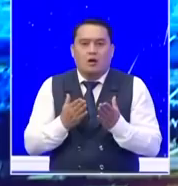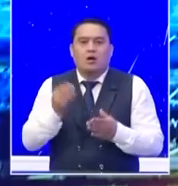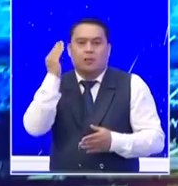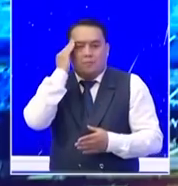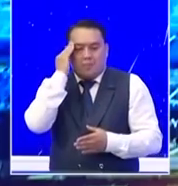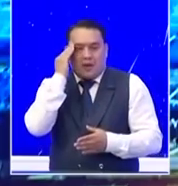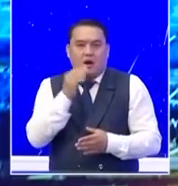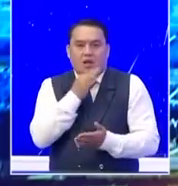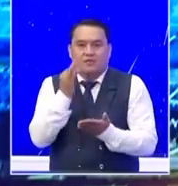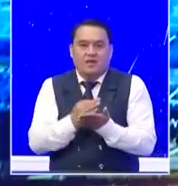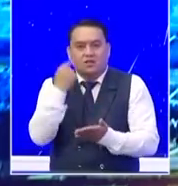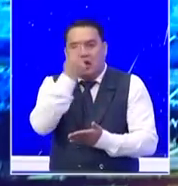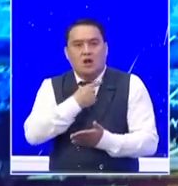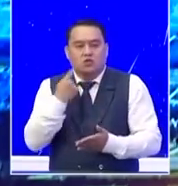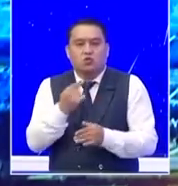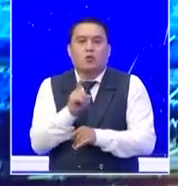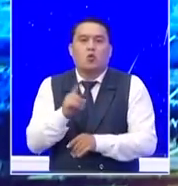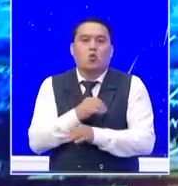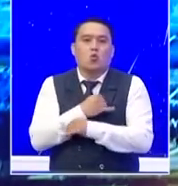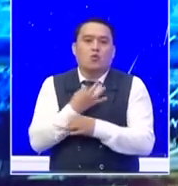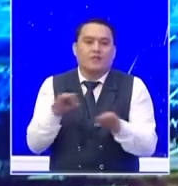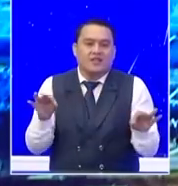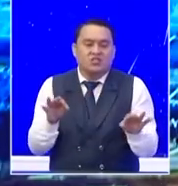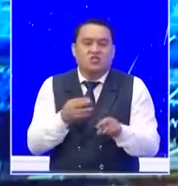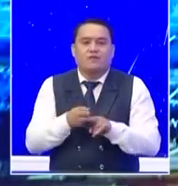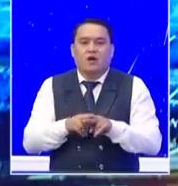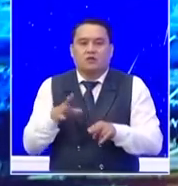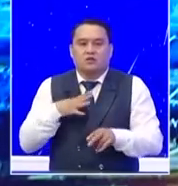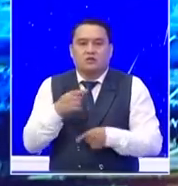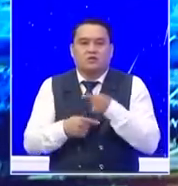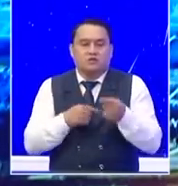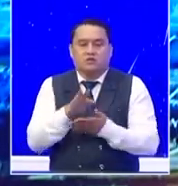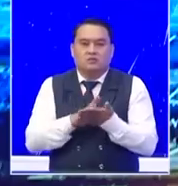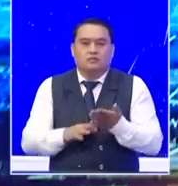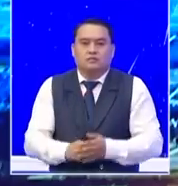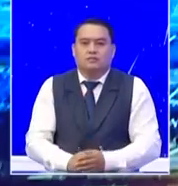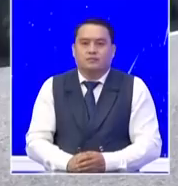меры предпринимают ответственные лица, чтобы увеличить пропускную способность, смотрите в следующем сюжете.